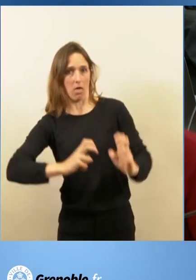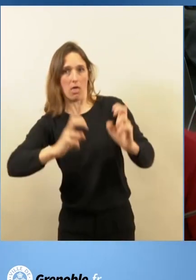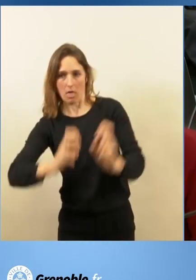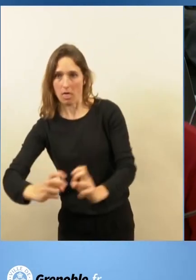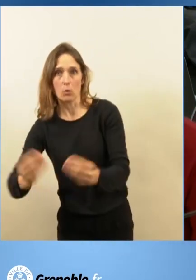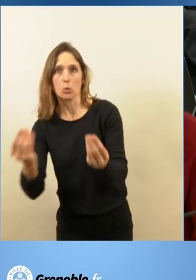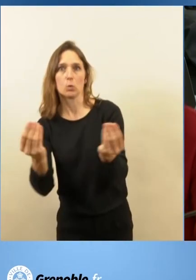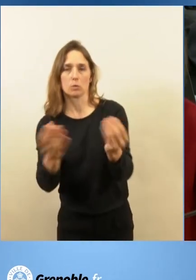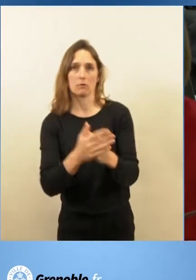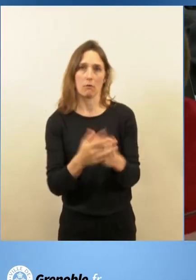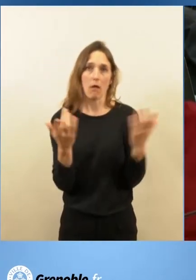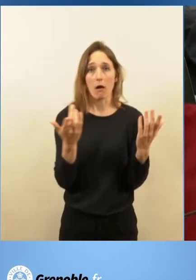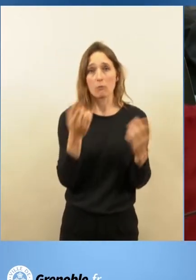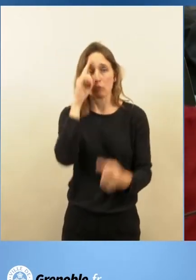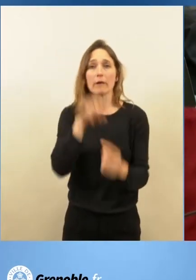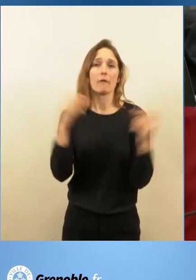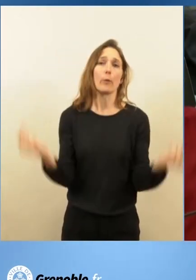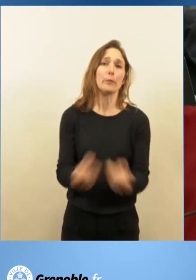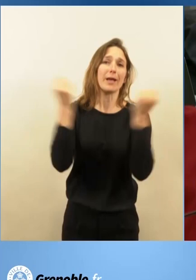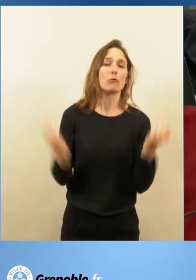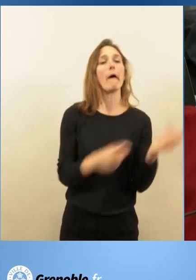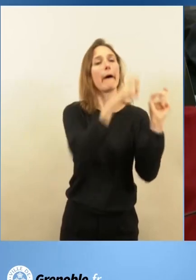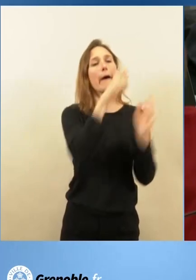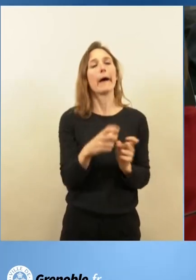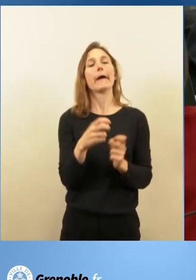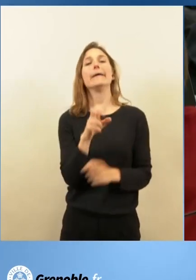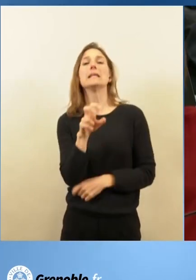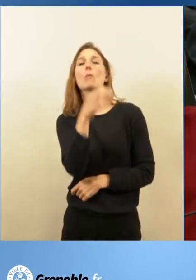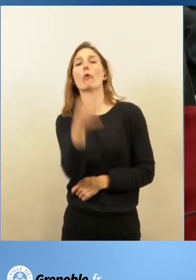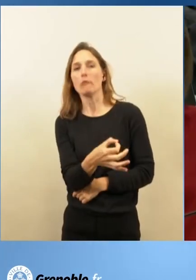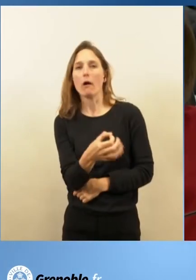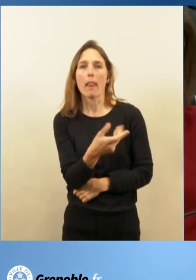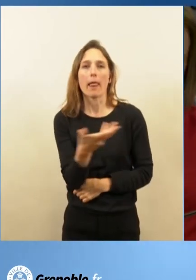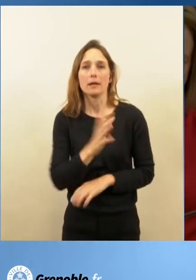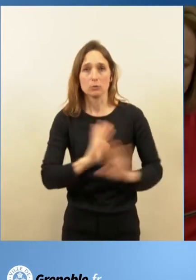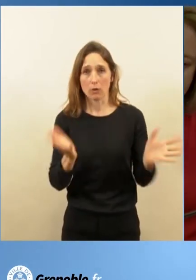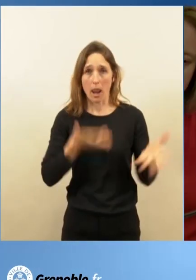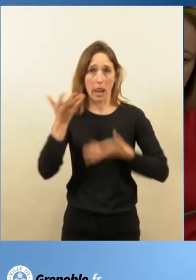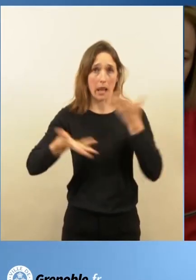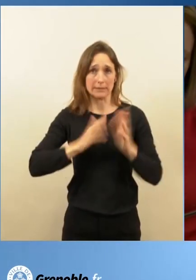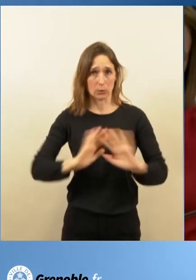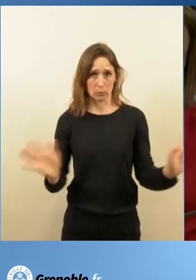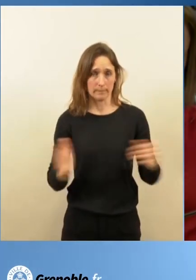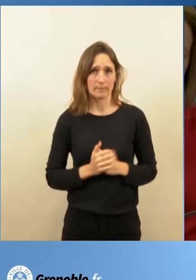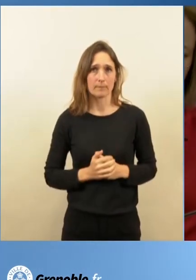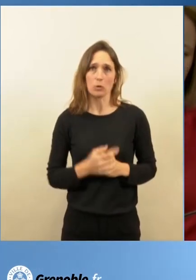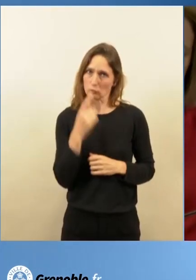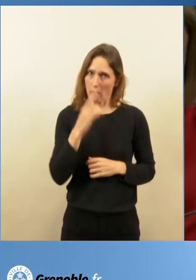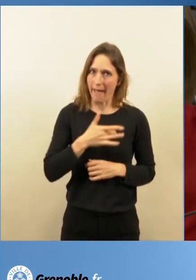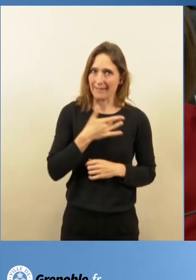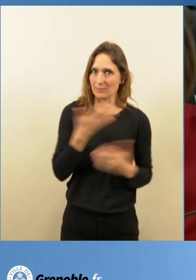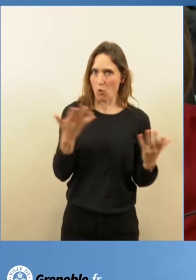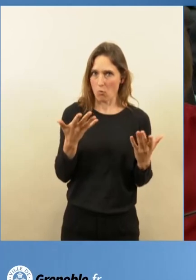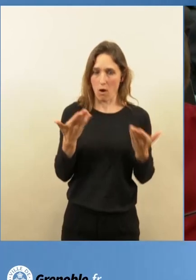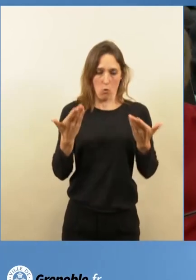termes de communication pour dire qu'on a baissé de X pour cent telle et tel critère donc je crois que ce serait vraiment très intéressant d'avoir une donnée